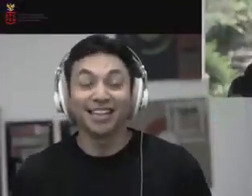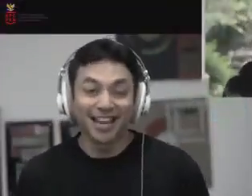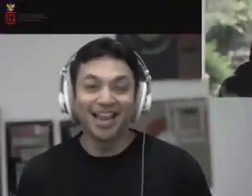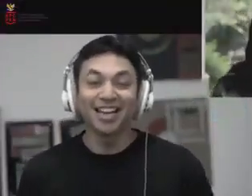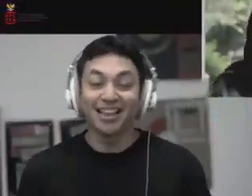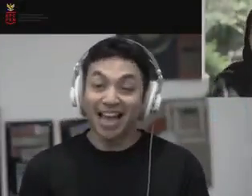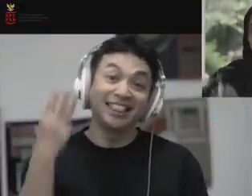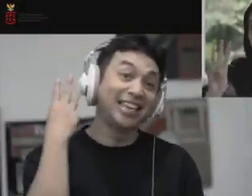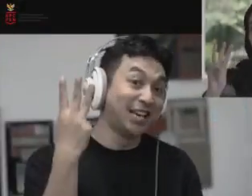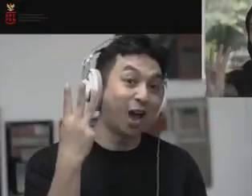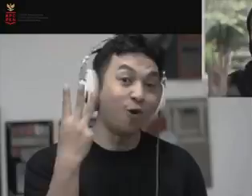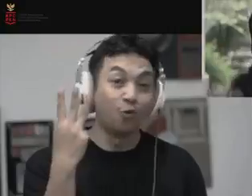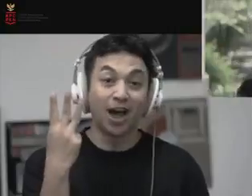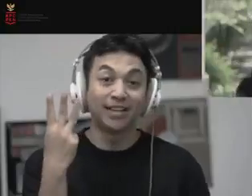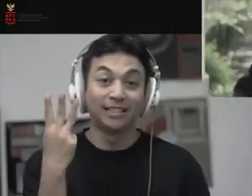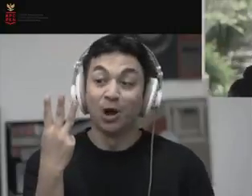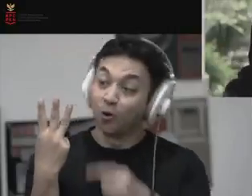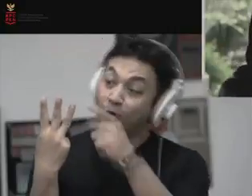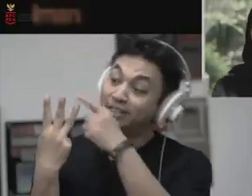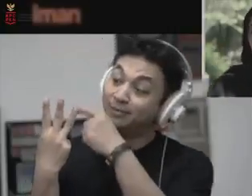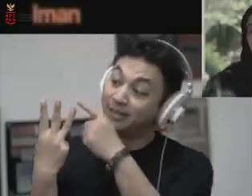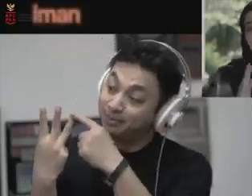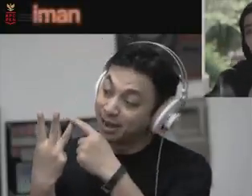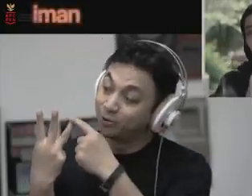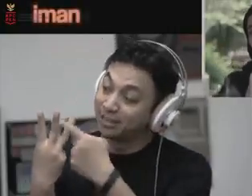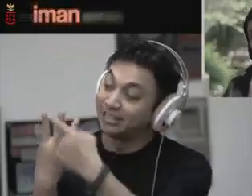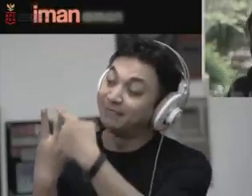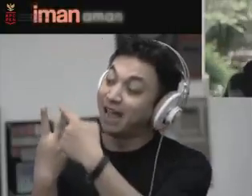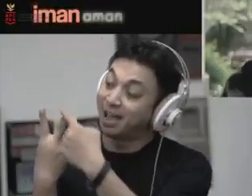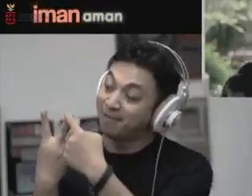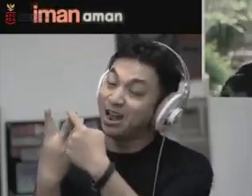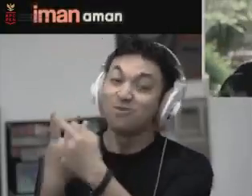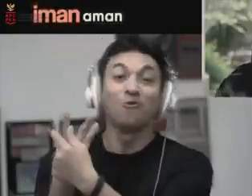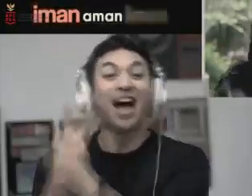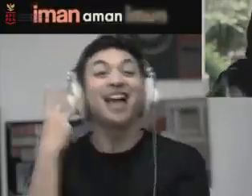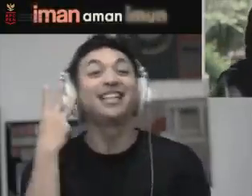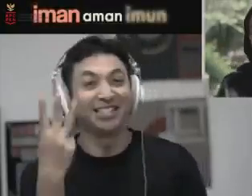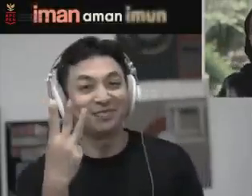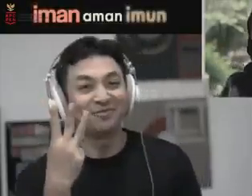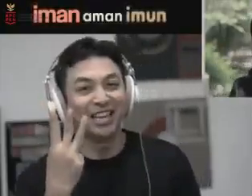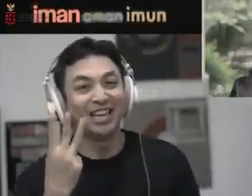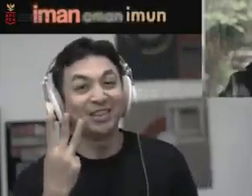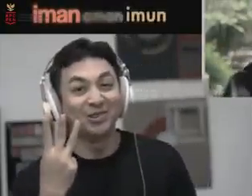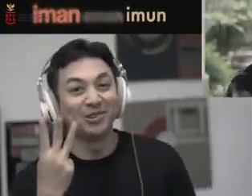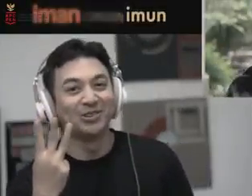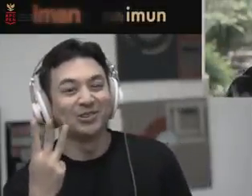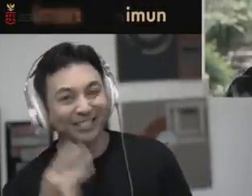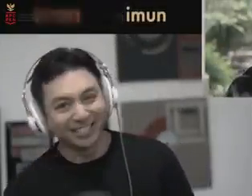Hari dengan 3 wajib, wajib iman, wajib aman, wajib